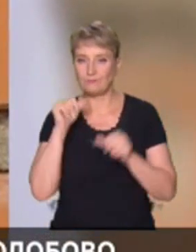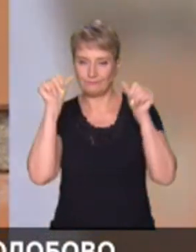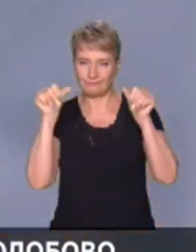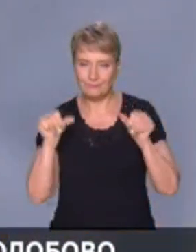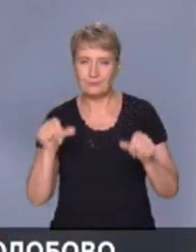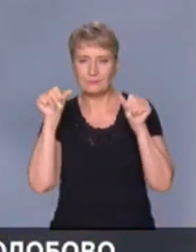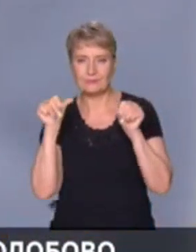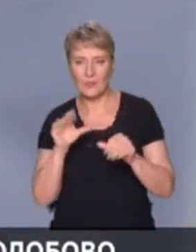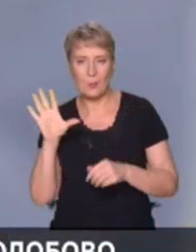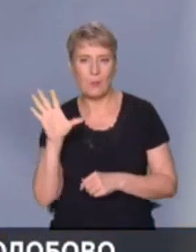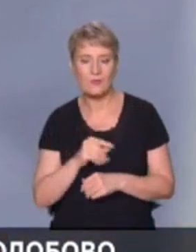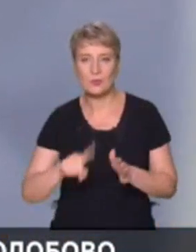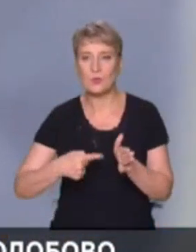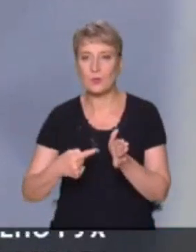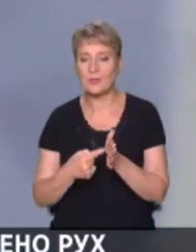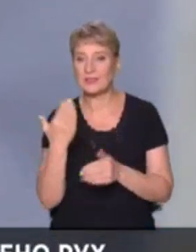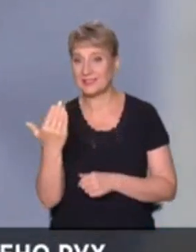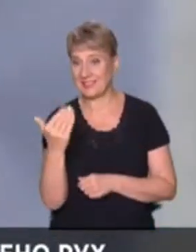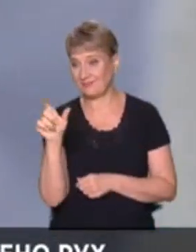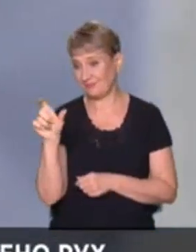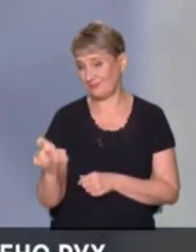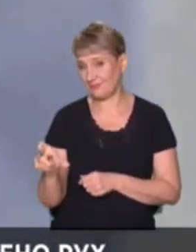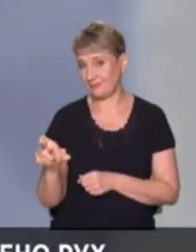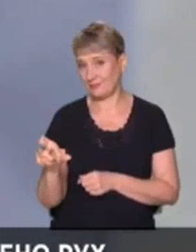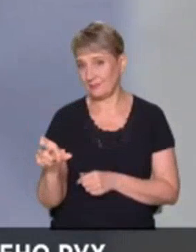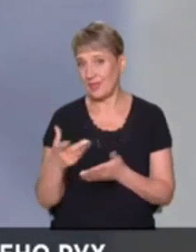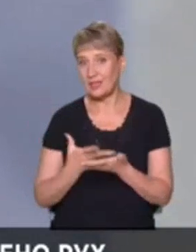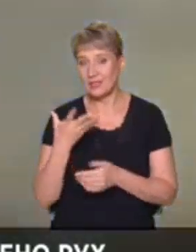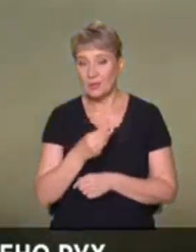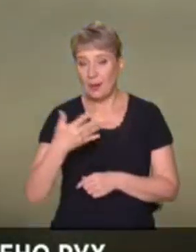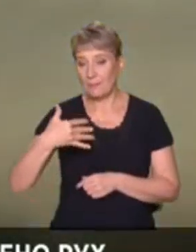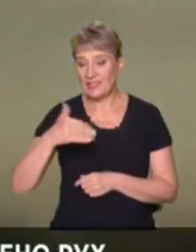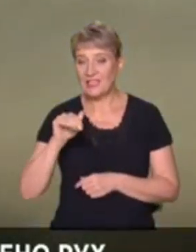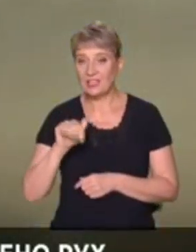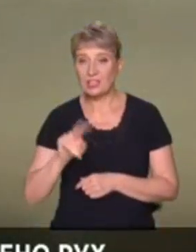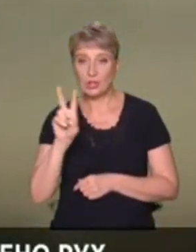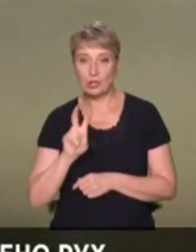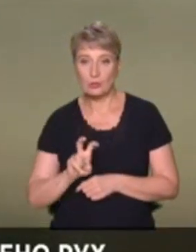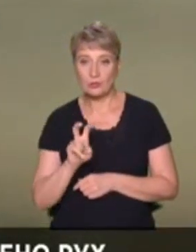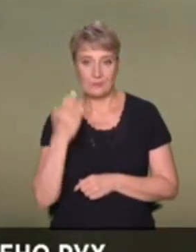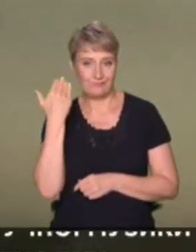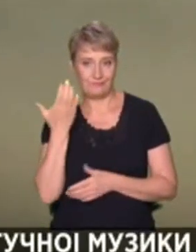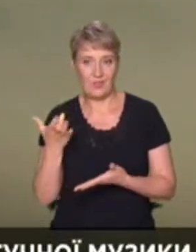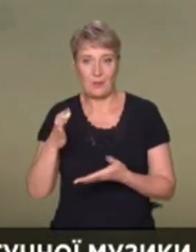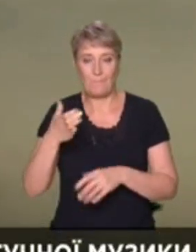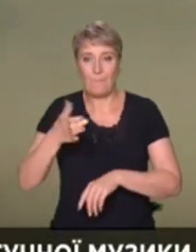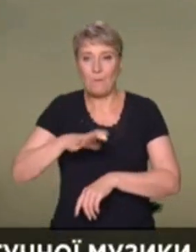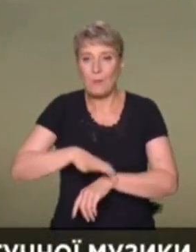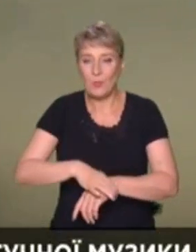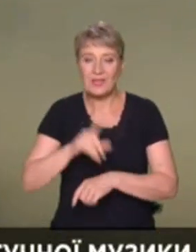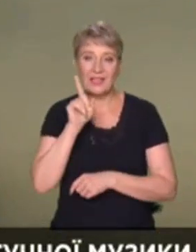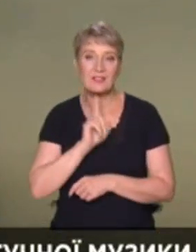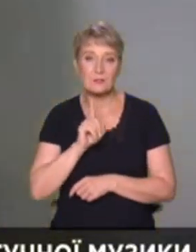місту, відбицяють за його голову небагато, немало 50 тисяч доларів. Нещодавно його помітили у тимчасово окупованому